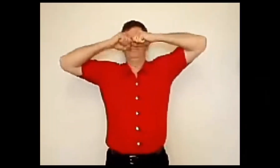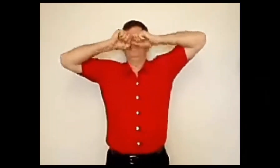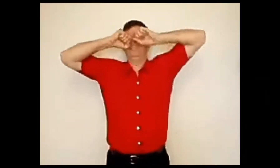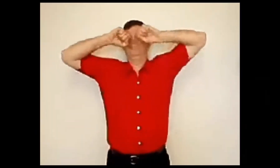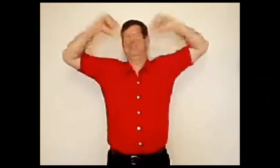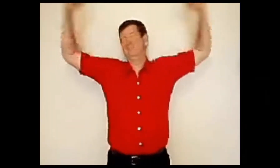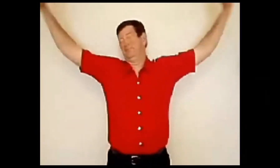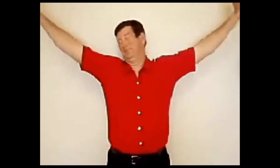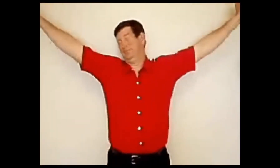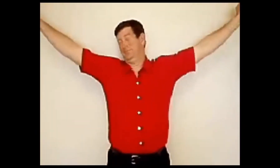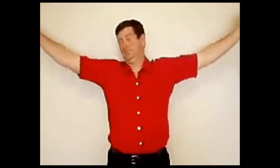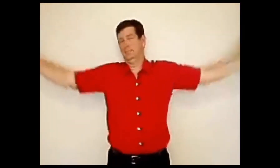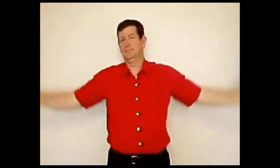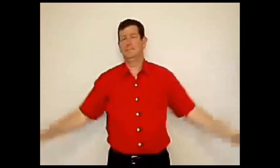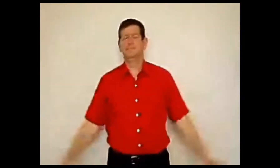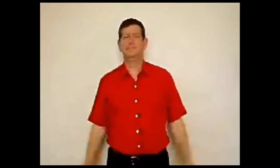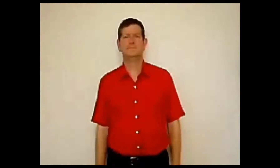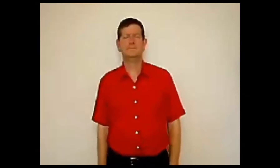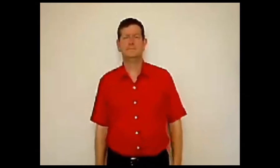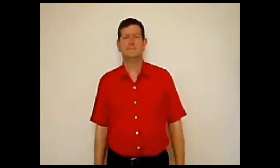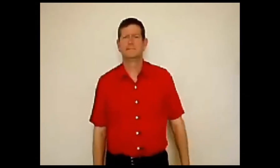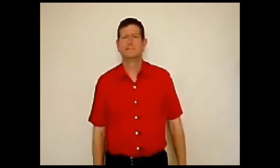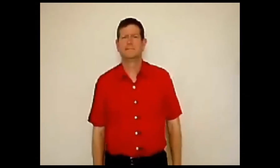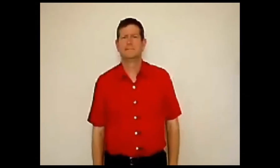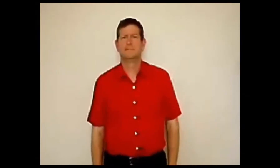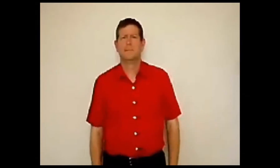Se réveiller.